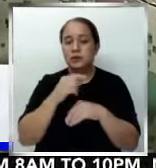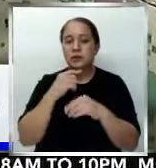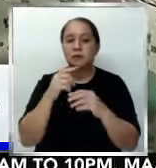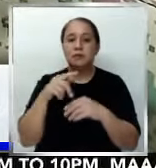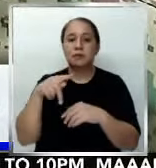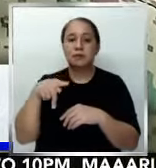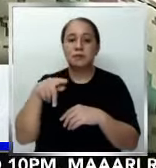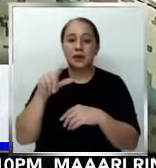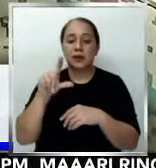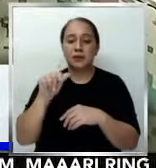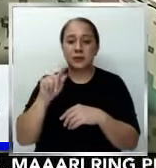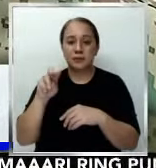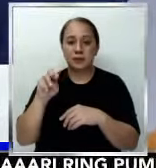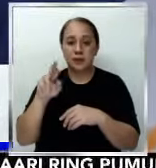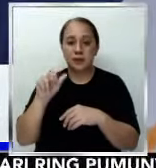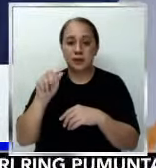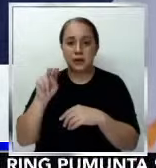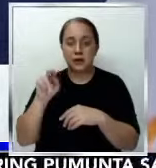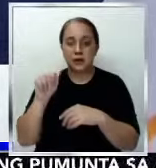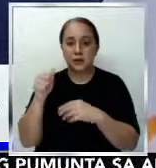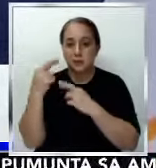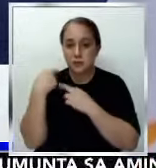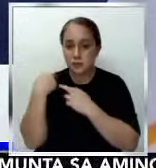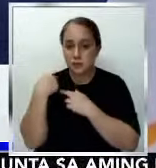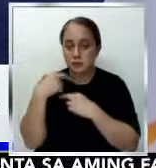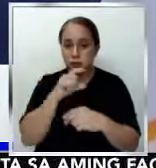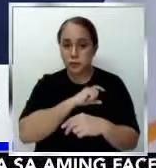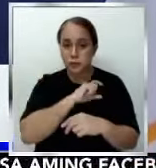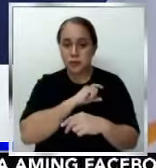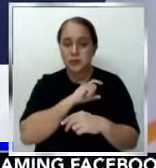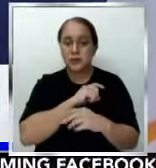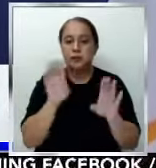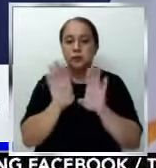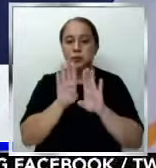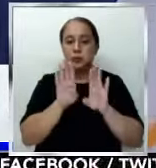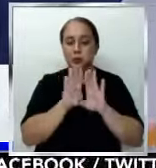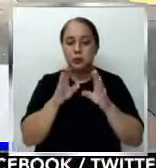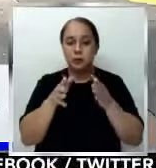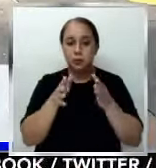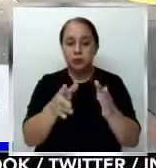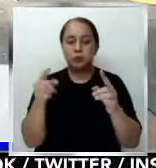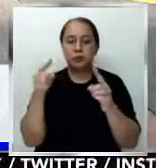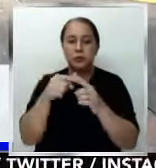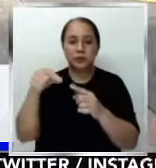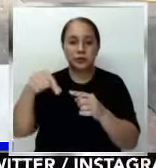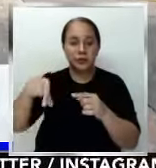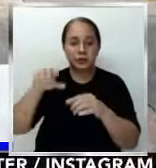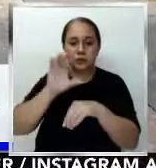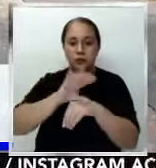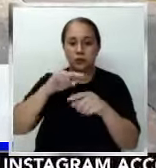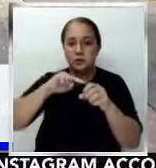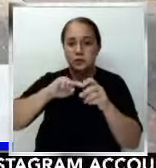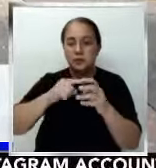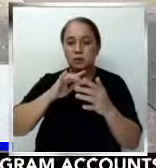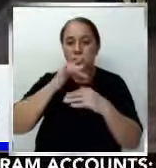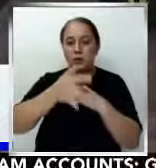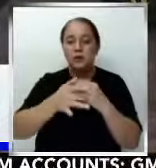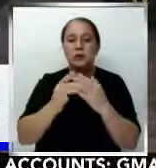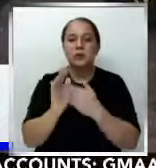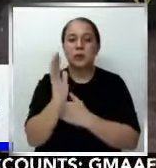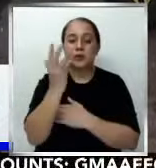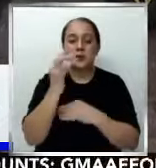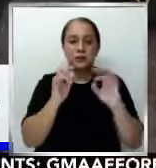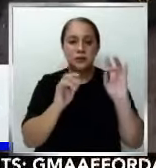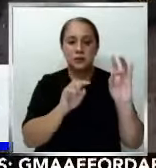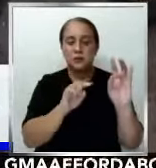Commander Police Colonel John Giyagi, isasara ang ilang mga kalsada patungong Quiapo Church simula madaling araw ng January 7